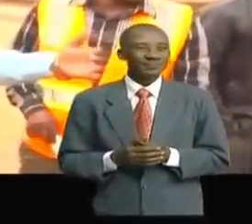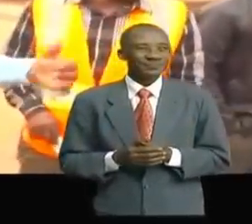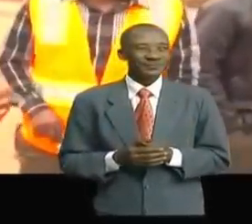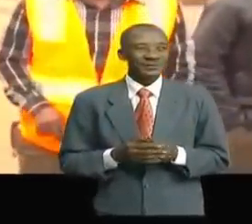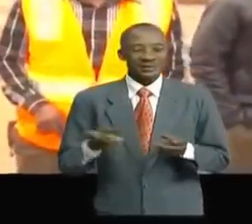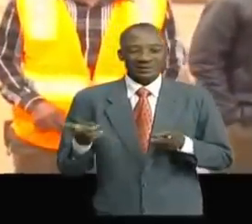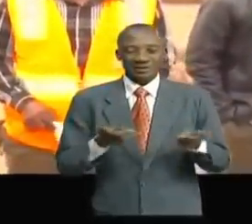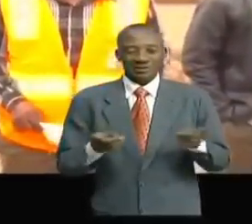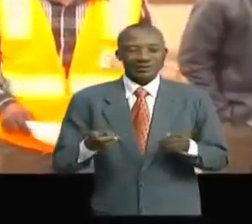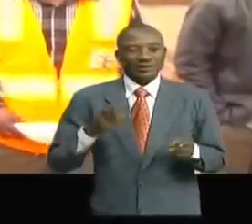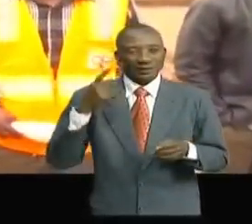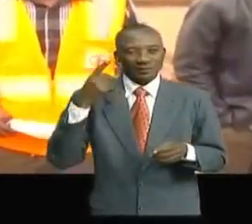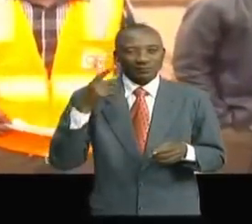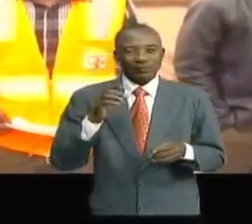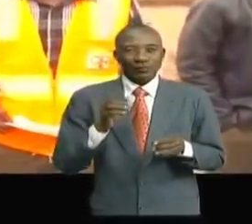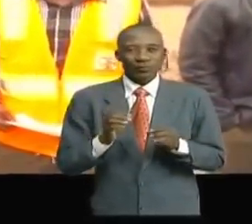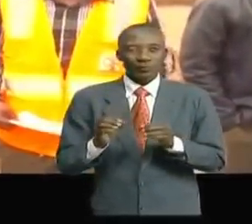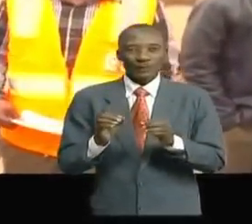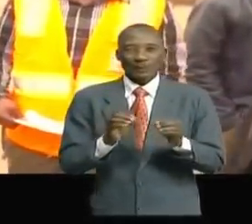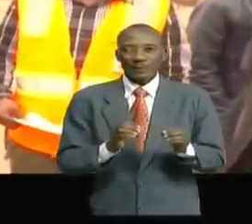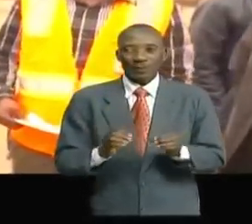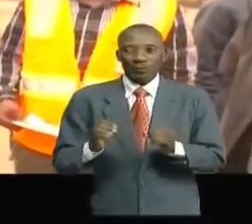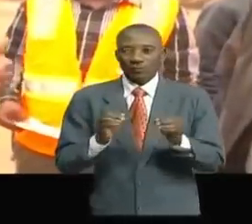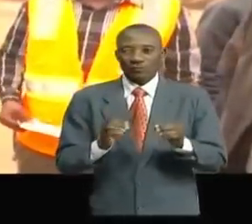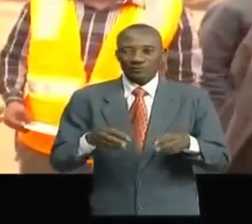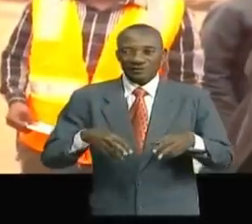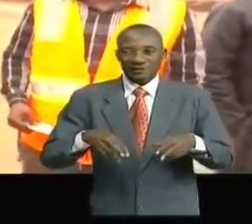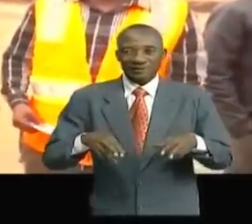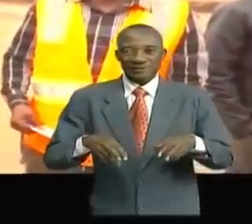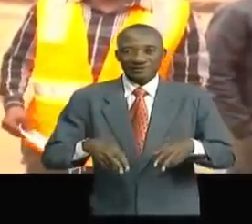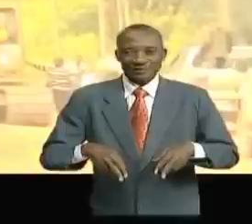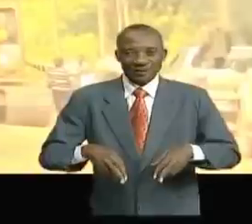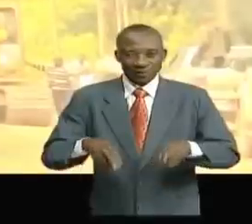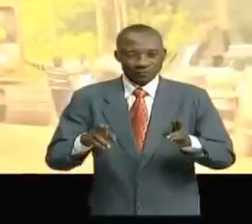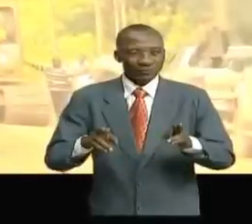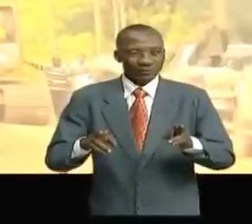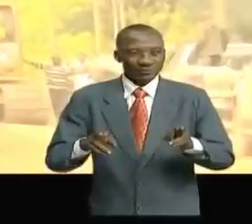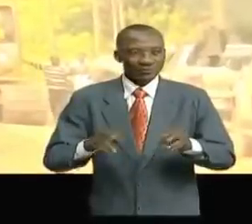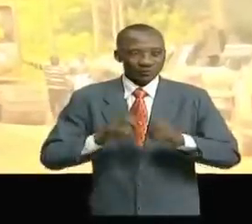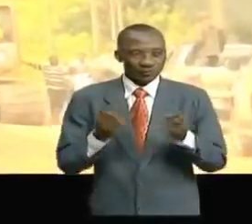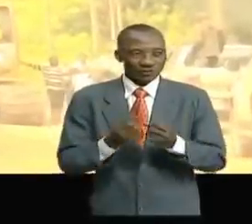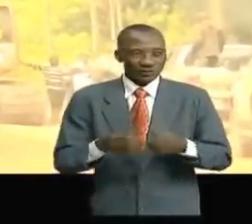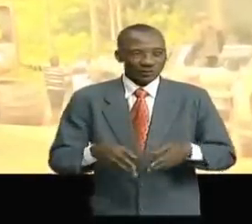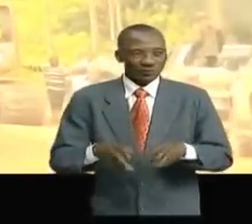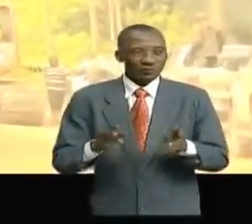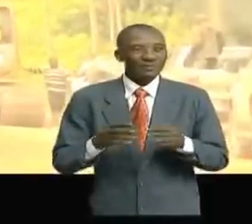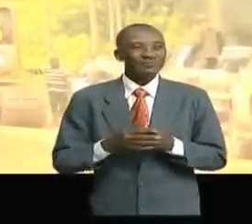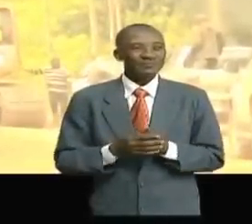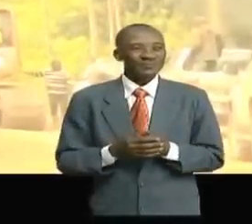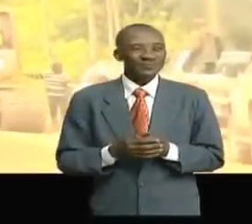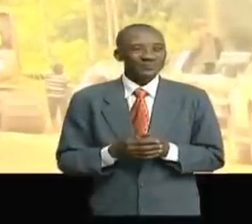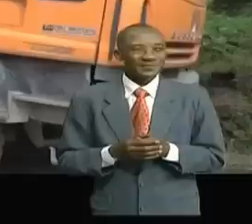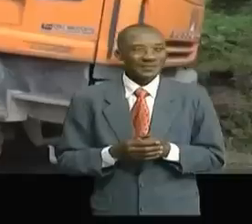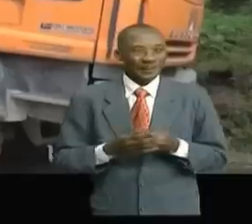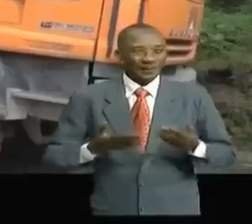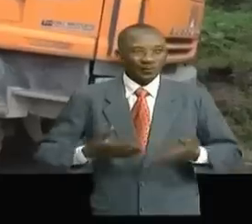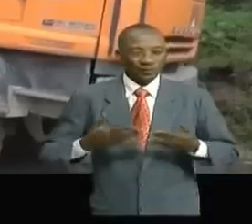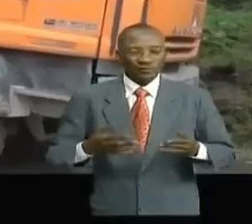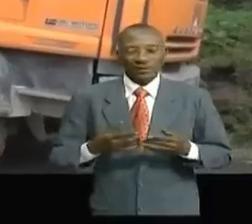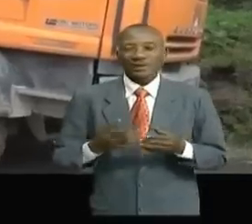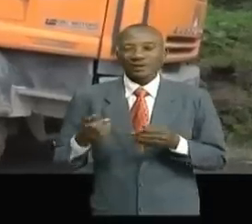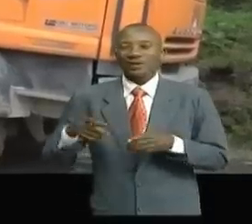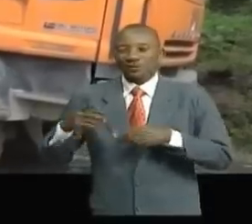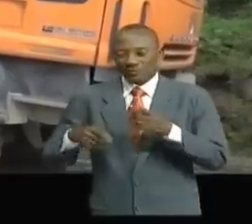l'office de route au Nord Kivu, l'ingénieur Papi Minga, confirme le déploiement des matériaux sur cet axe dans le but principal